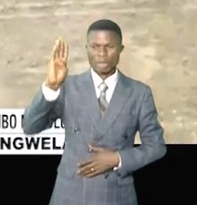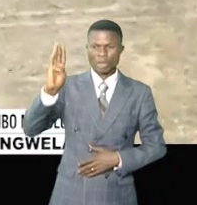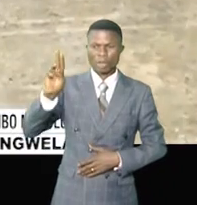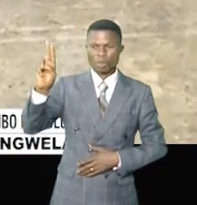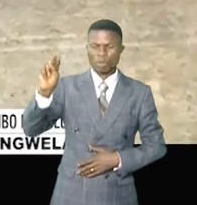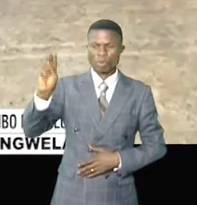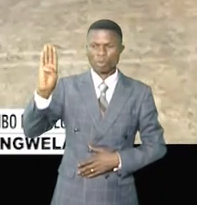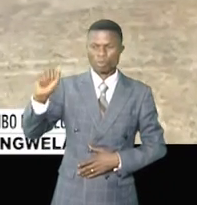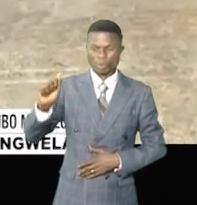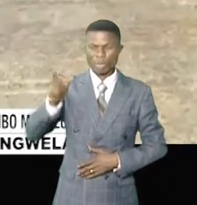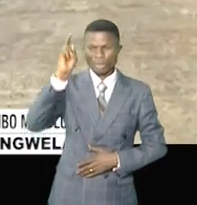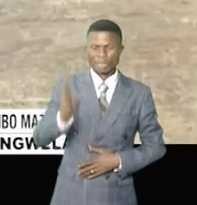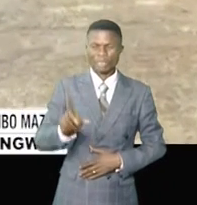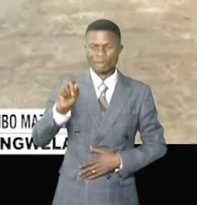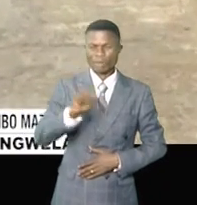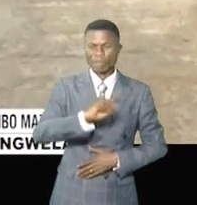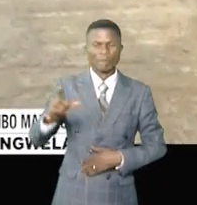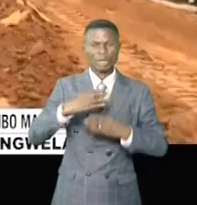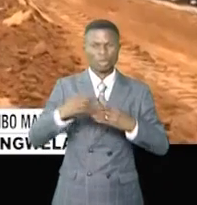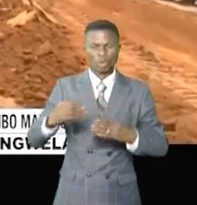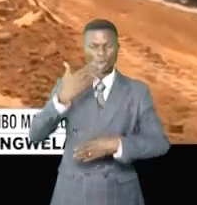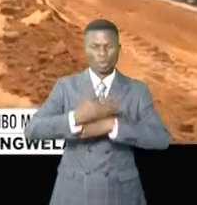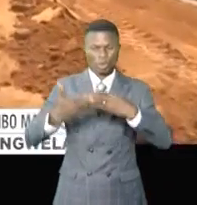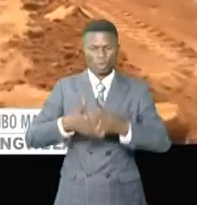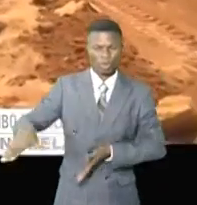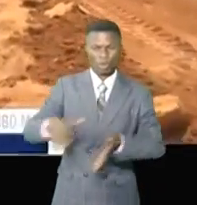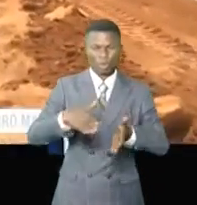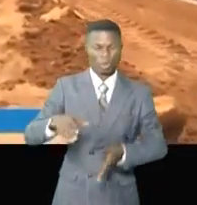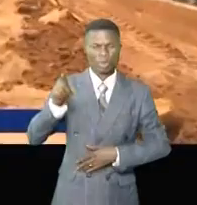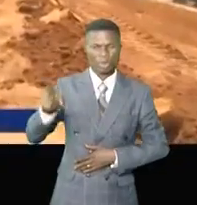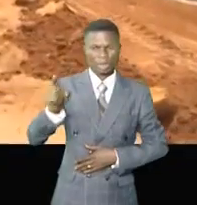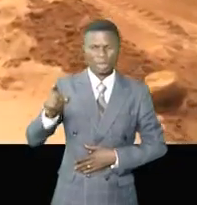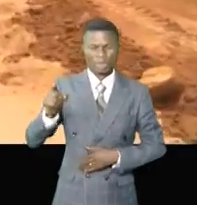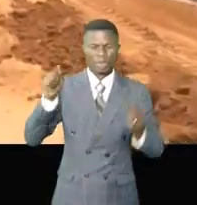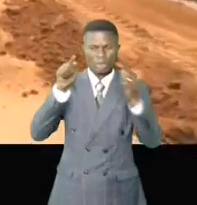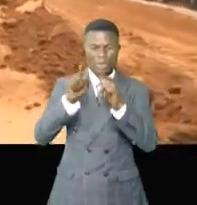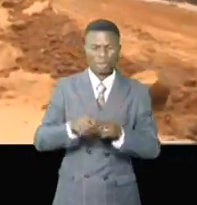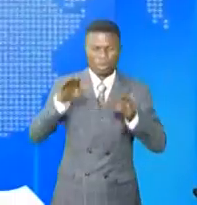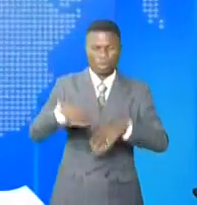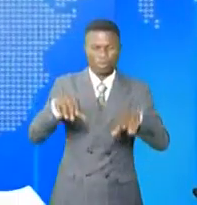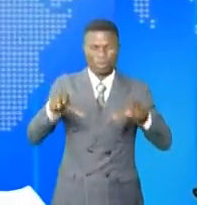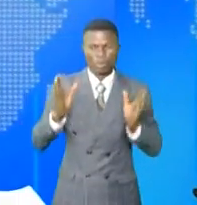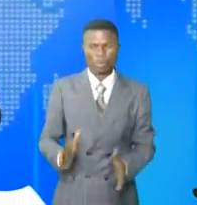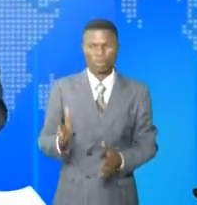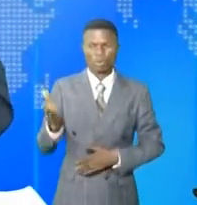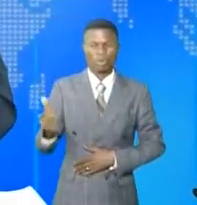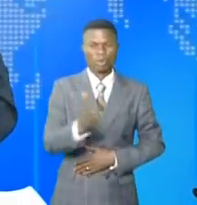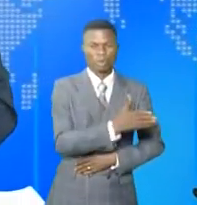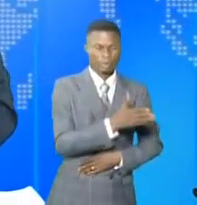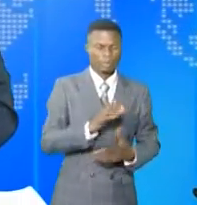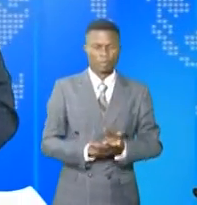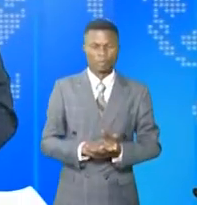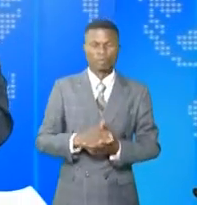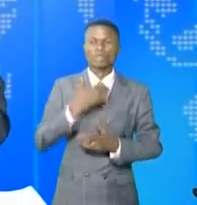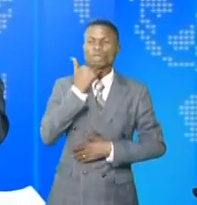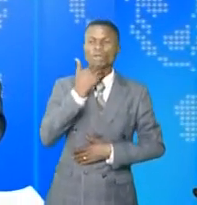aura 220 000 dollars pour le rechargement de l'avenue Mongandengue et l'avenue du fleuve Congo. Et les hommes